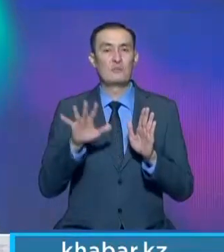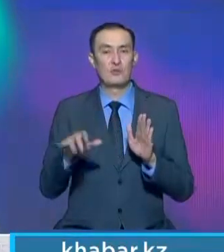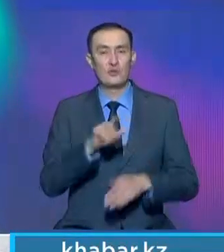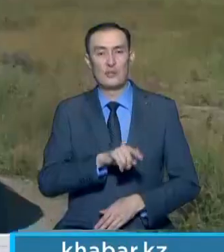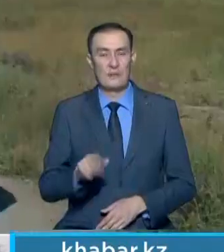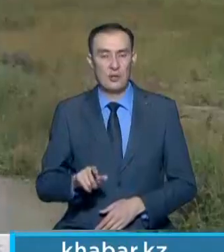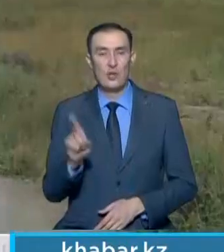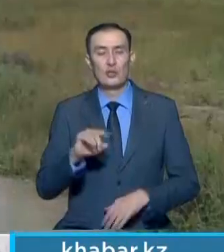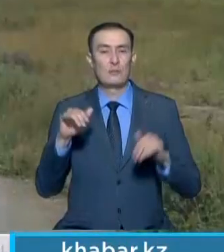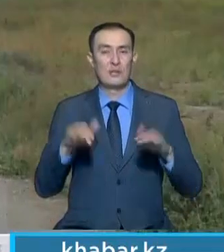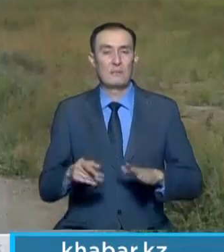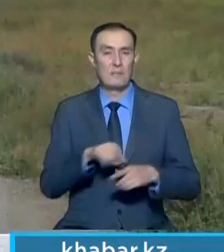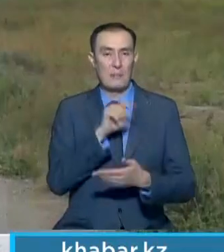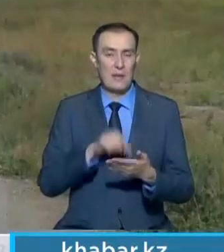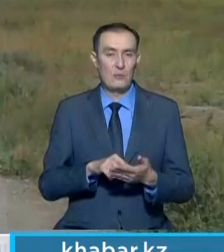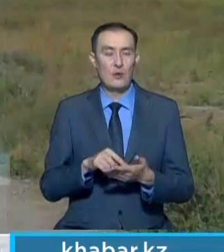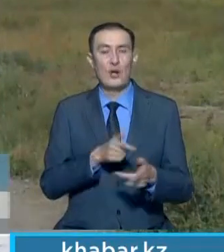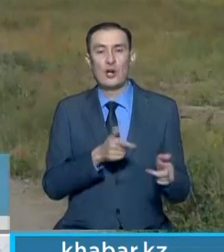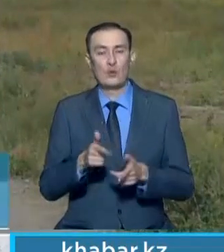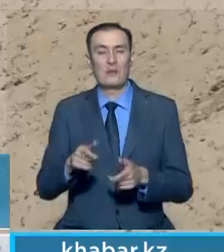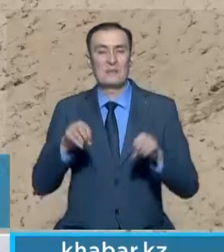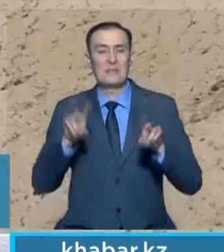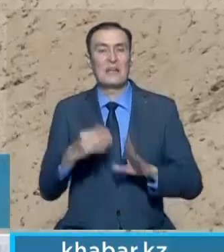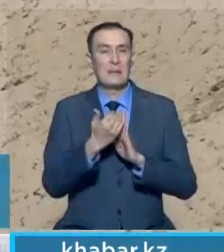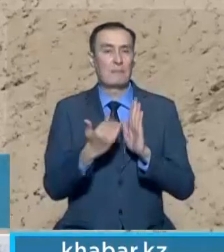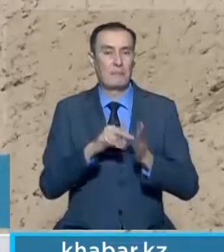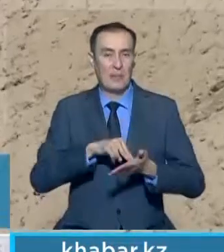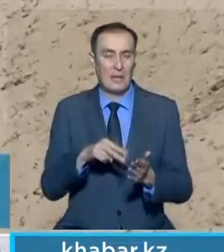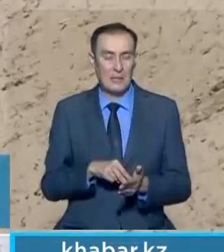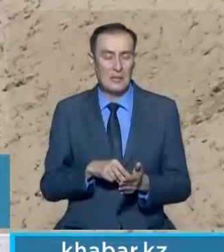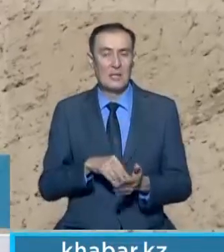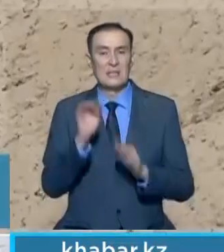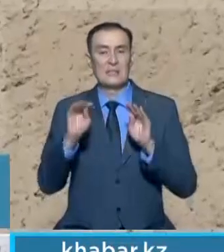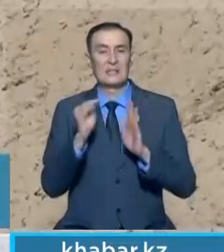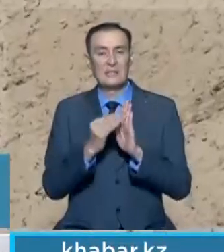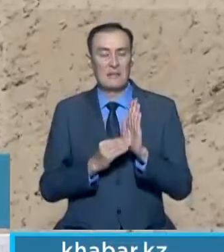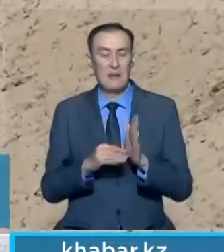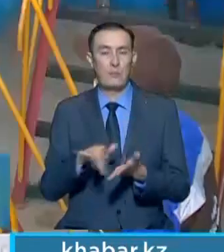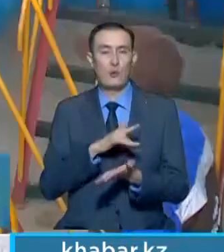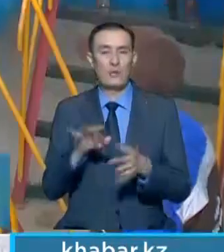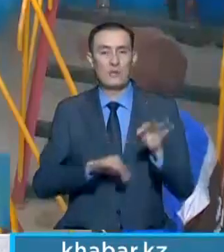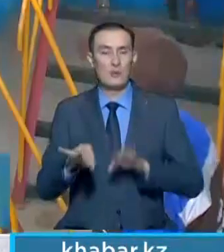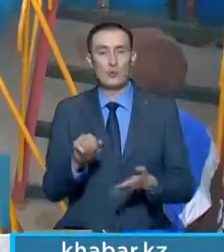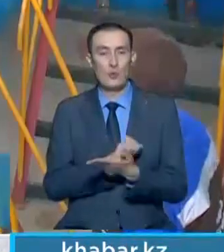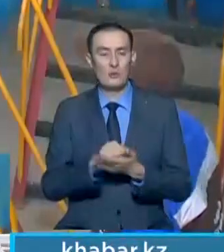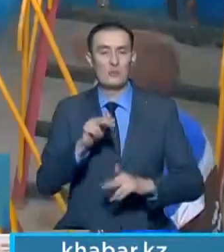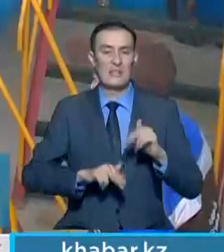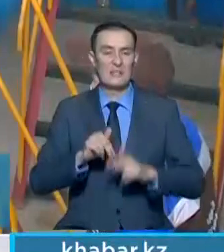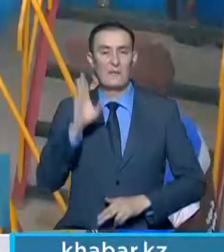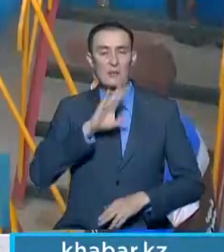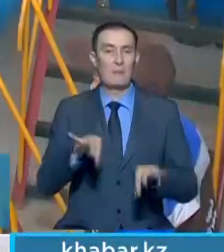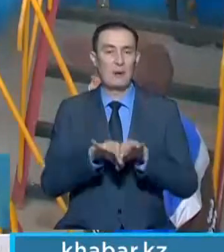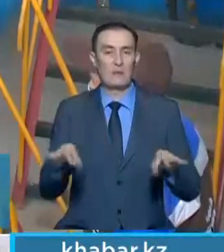человек Для решения проблемы разрабатывают специальную дорожную карту специалисты составили проект на сметную документацию для строительства